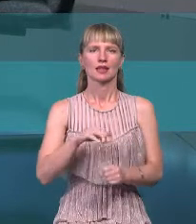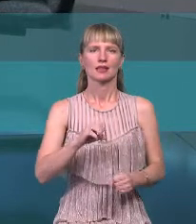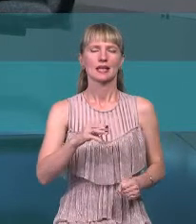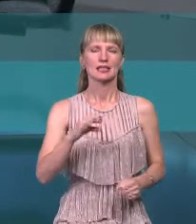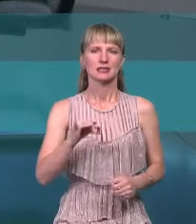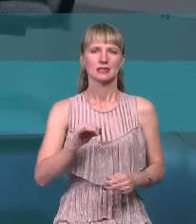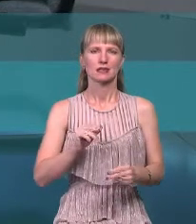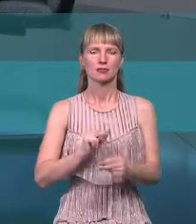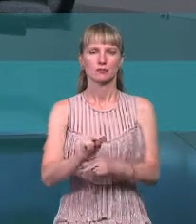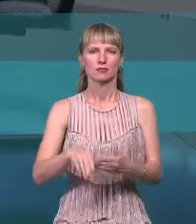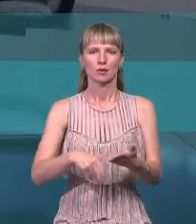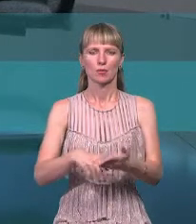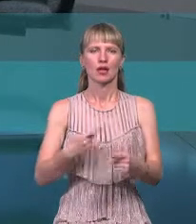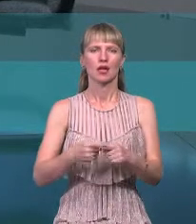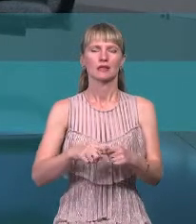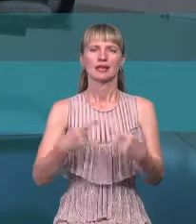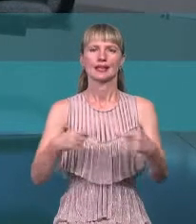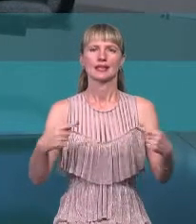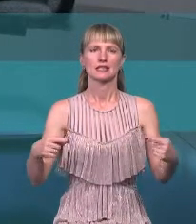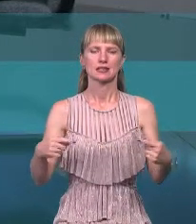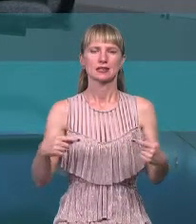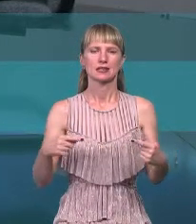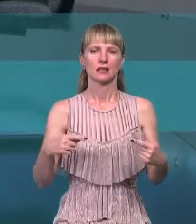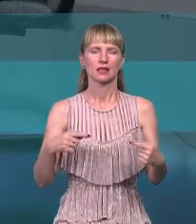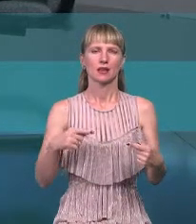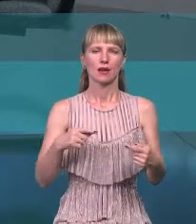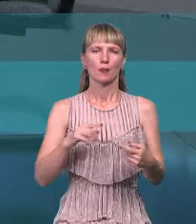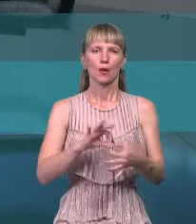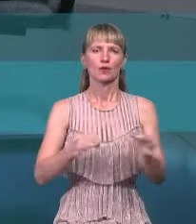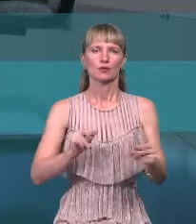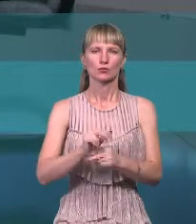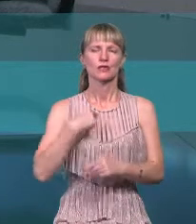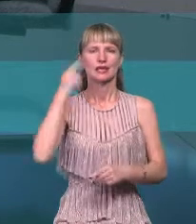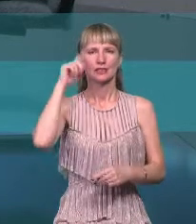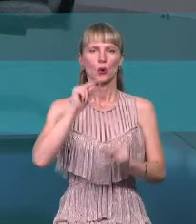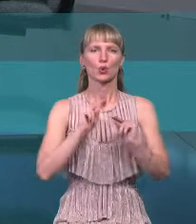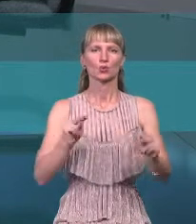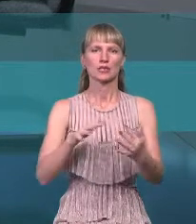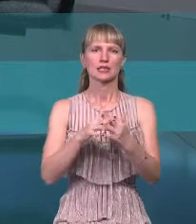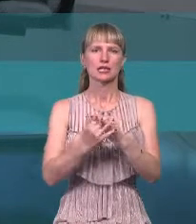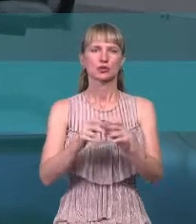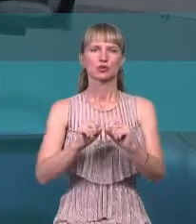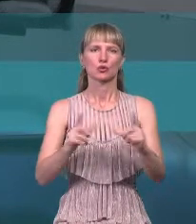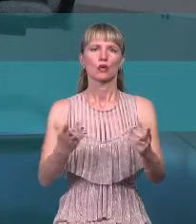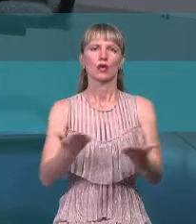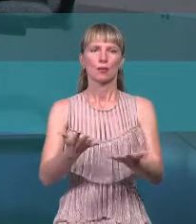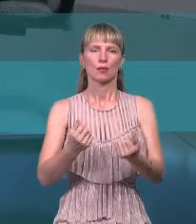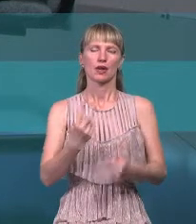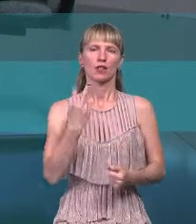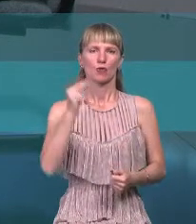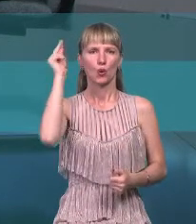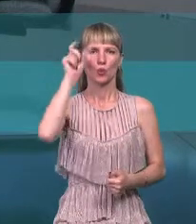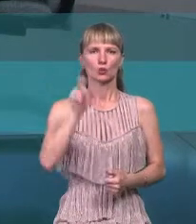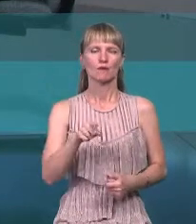різні методики, це різні підходи. Я знаю вчительку сільської школи, яка стабільно бере двох учнів,